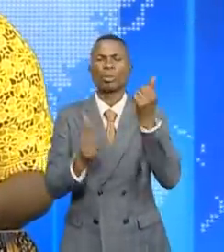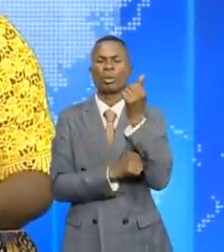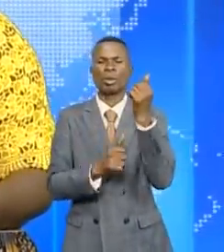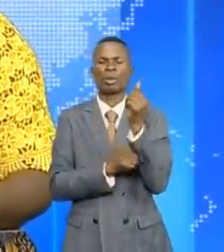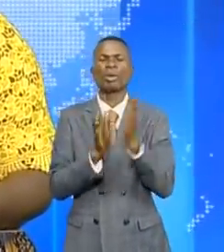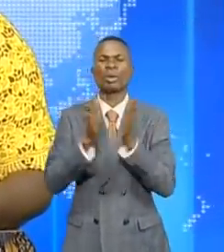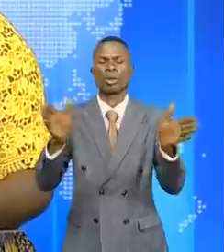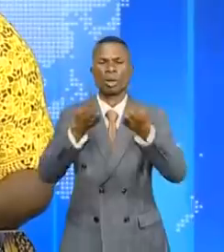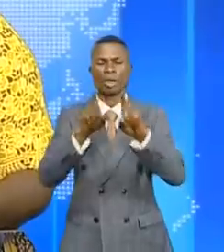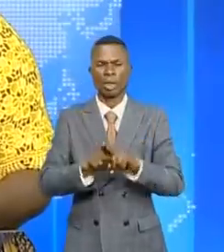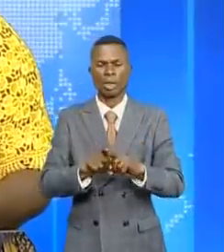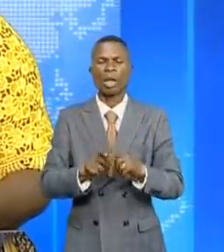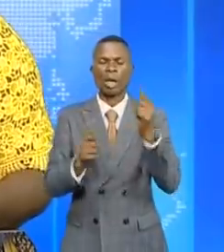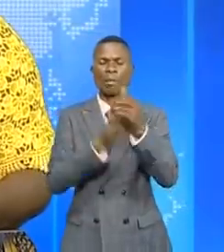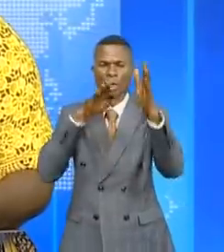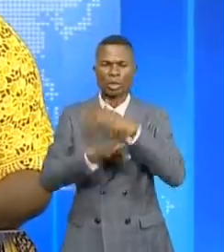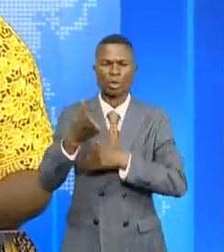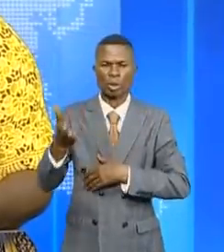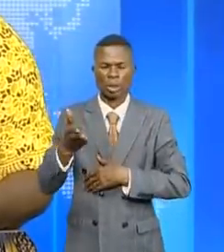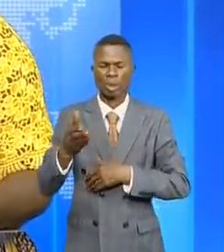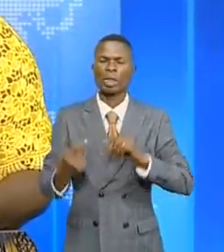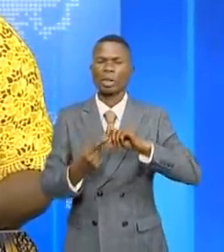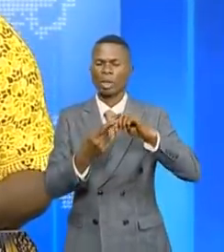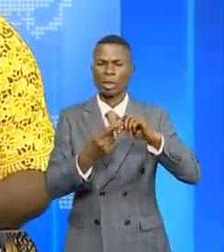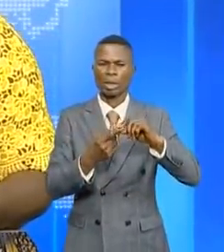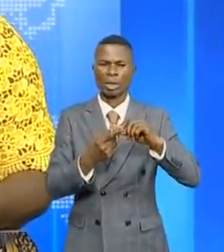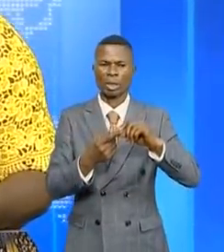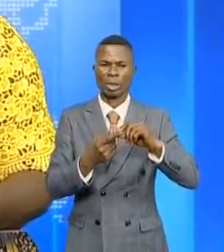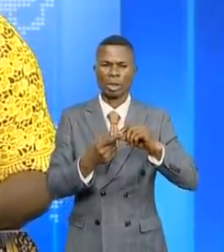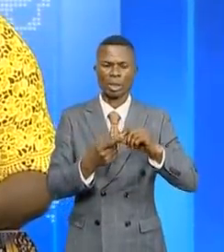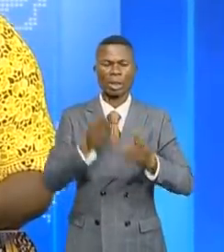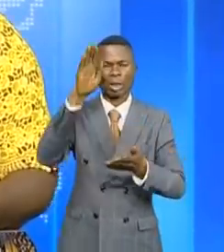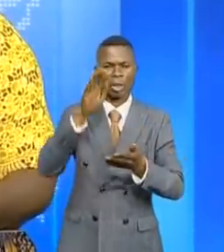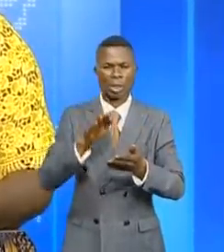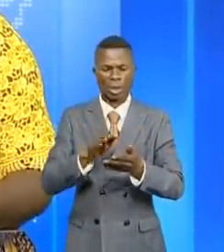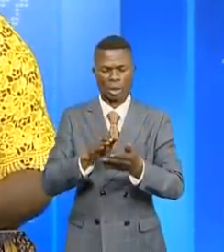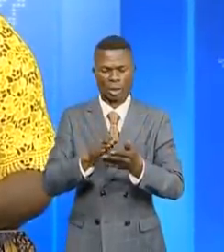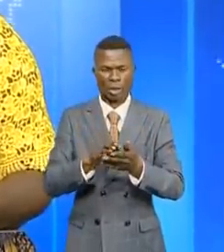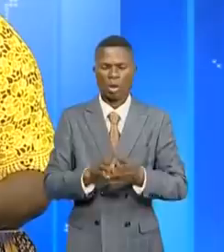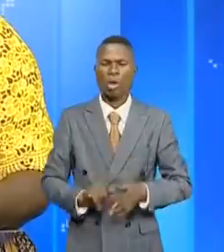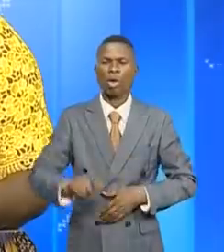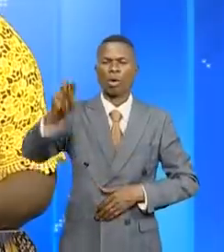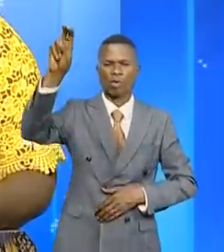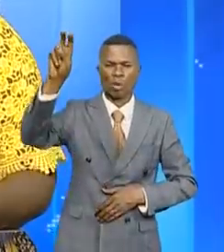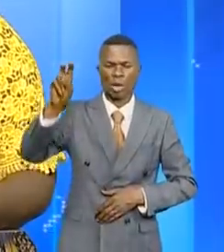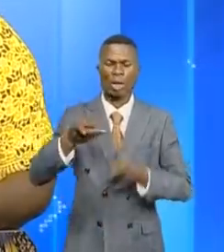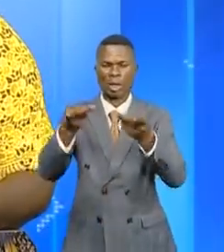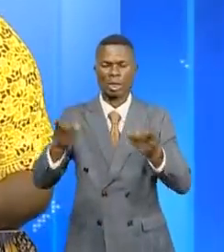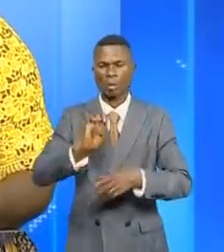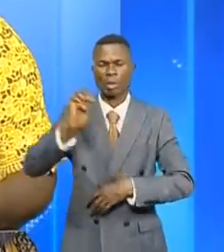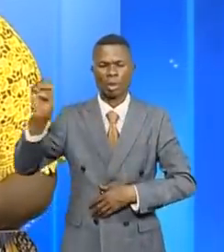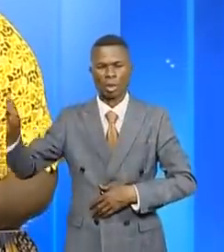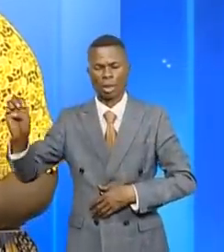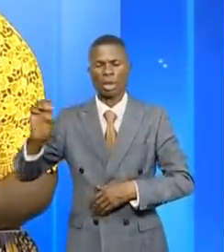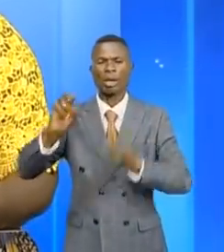général et son aimable clientèle en particulier de la reprise normale de ses vols au départ et à destination de l'Est,